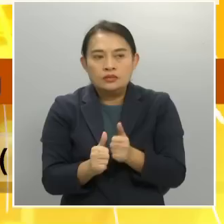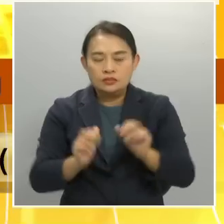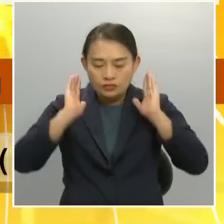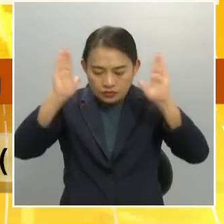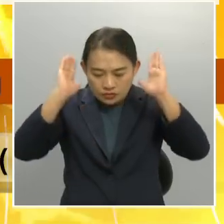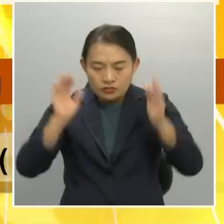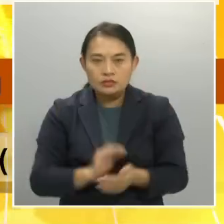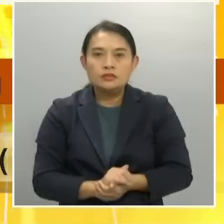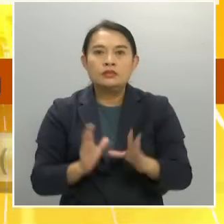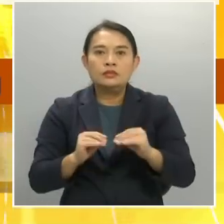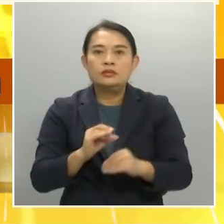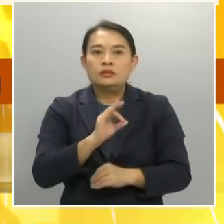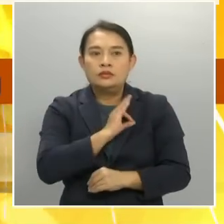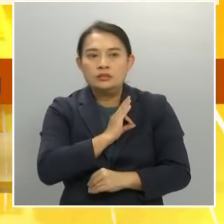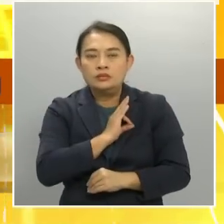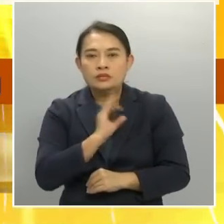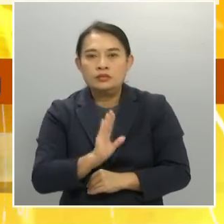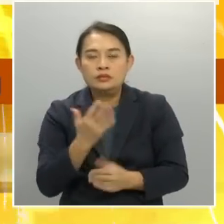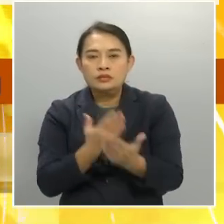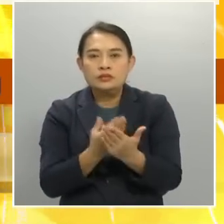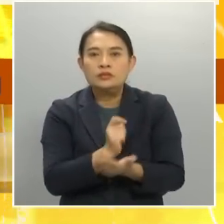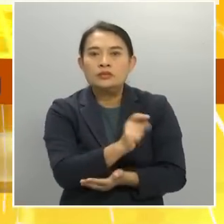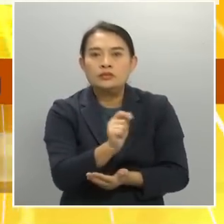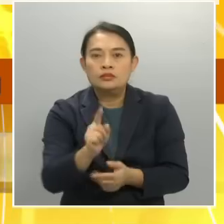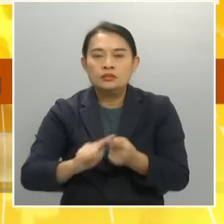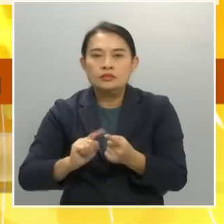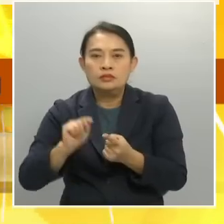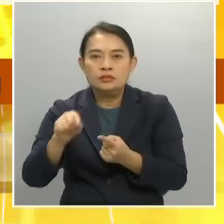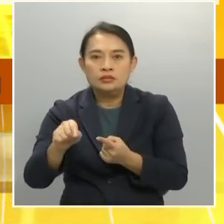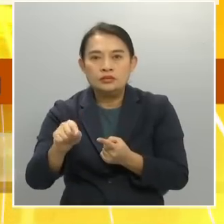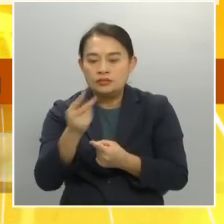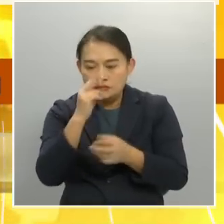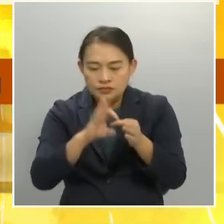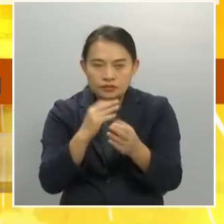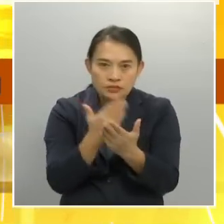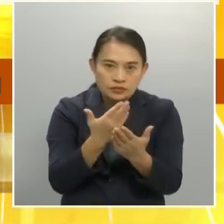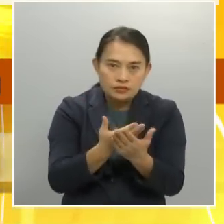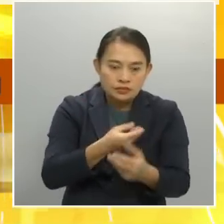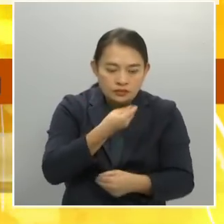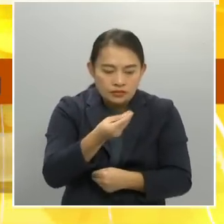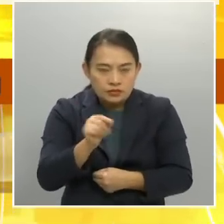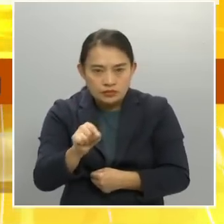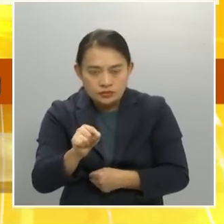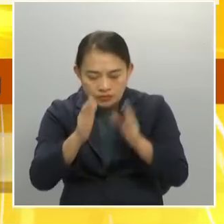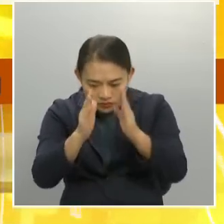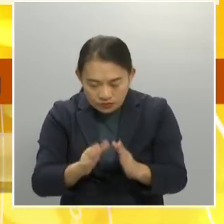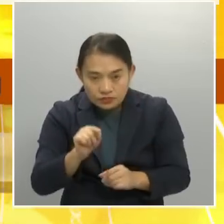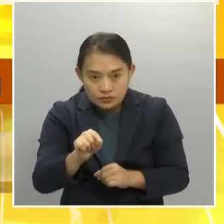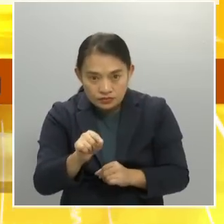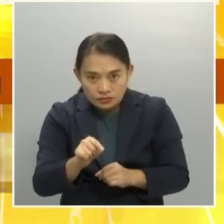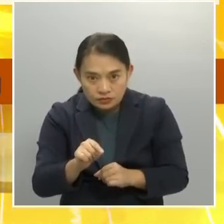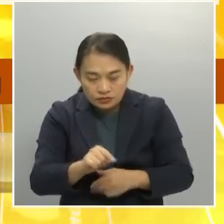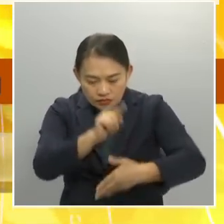จัดประชุมสมาชิกถือเป็นการแจกเงินให้ทรัพย์สินอันอาจคำนวณเป็นเงินแก่ผู้มีสิทธิ์ออกเสียงเพื่อลงคะแนน